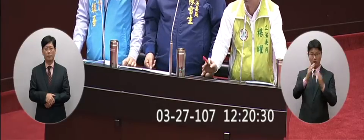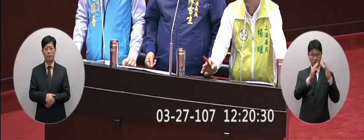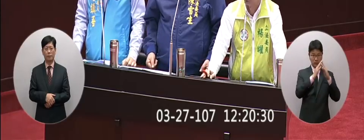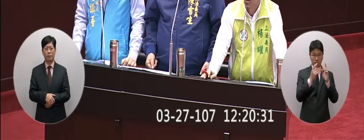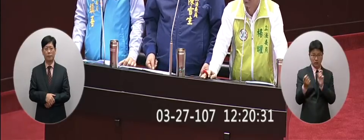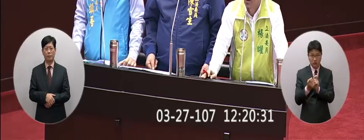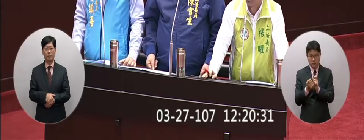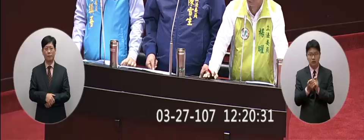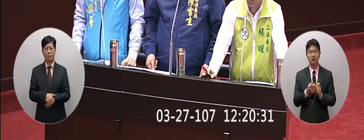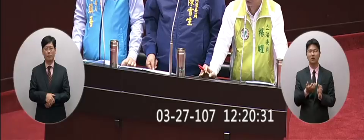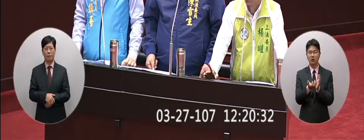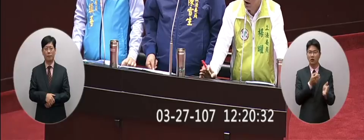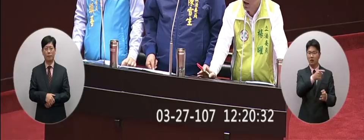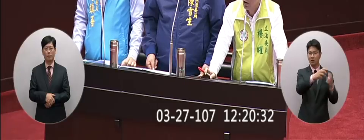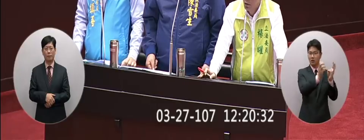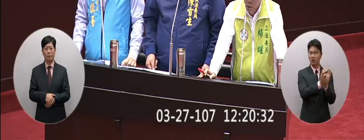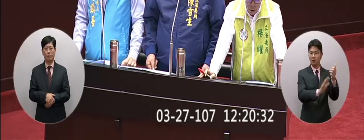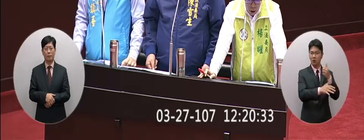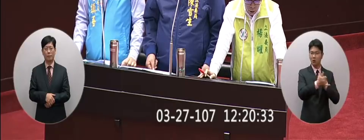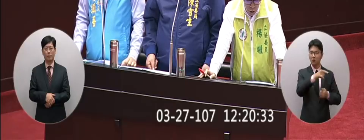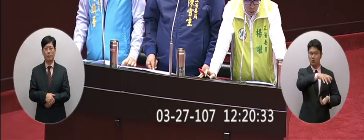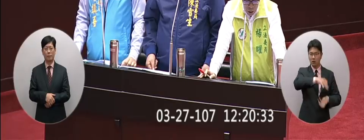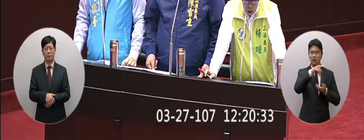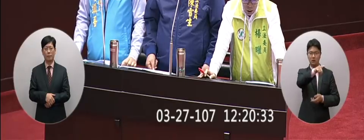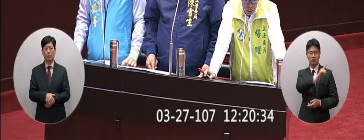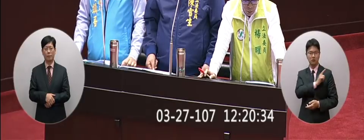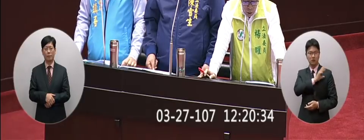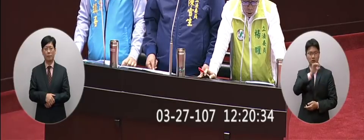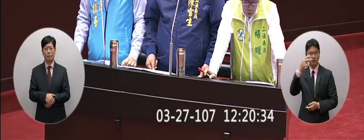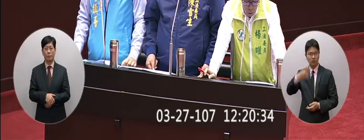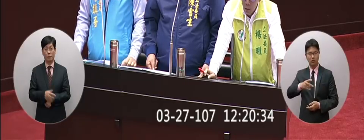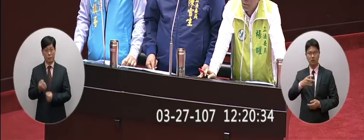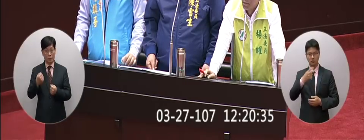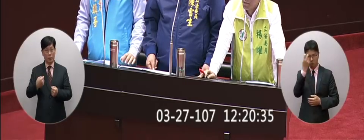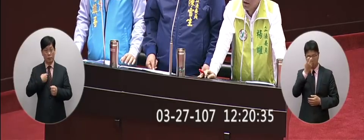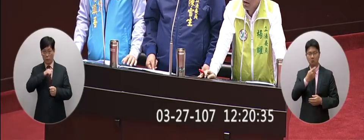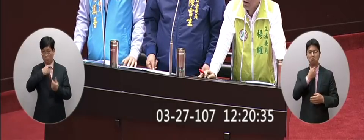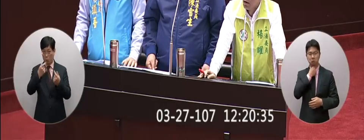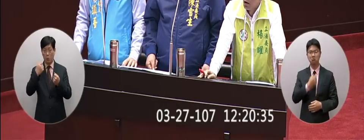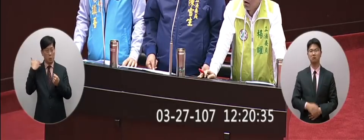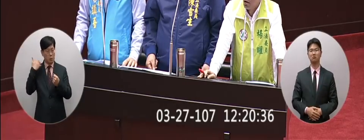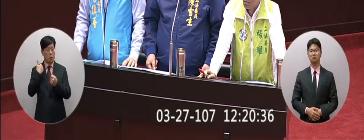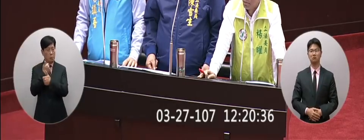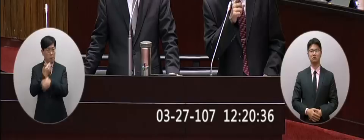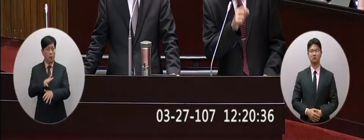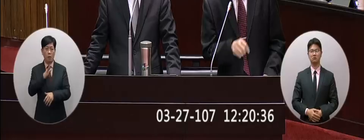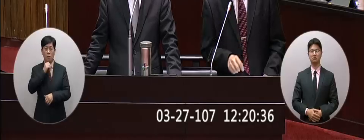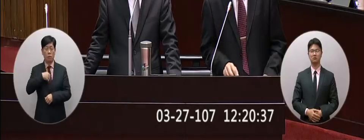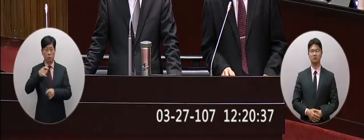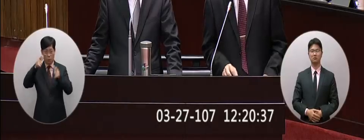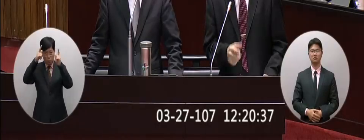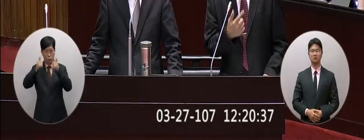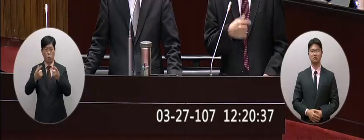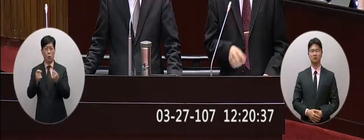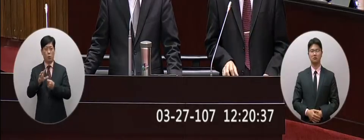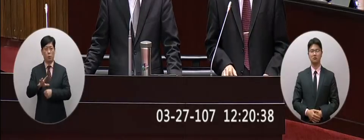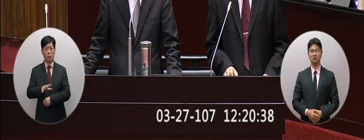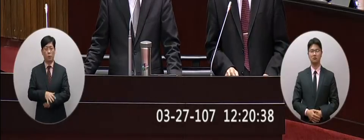刚刚提的，你们回去要做个检讨，好， 这个在本岛也有发生过，在鹿港区那边，